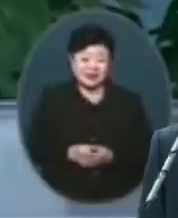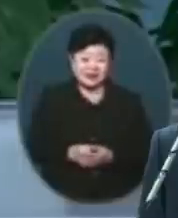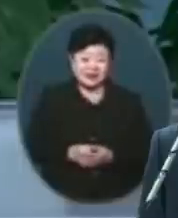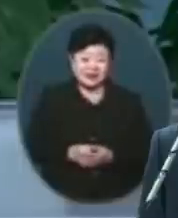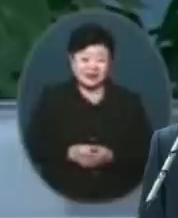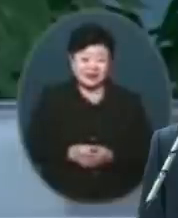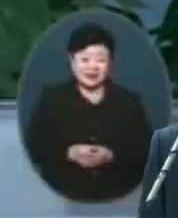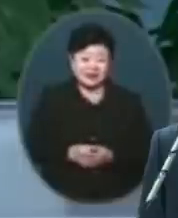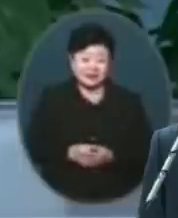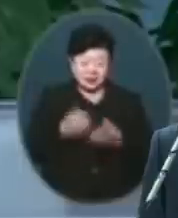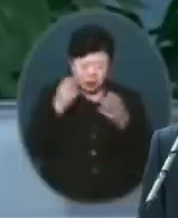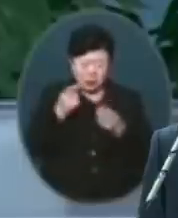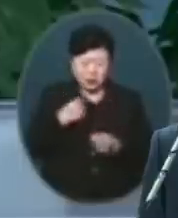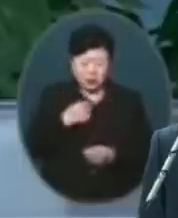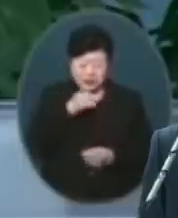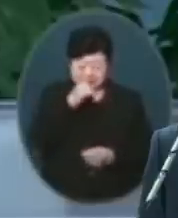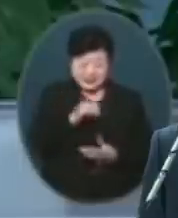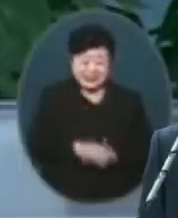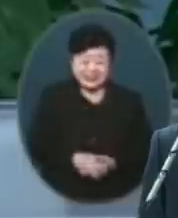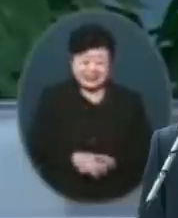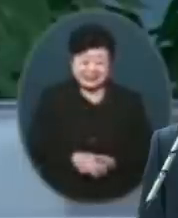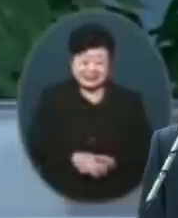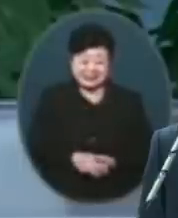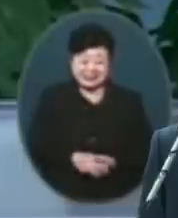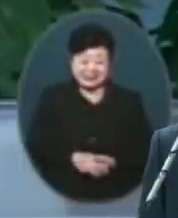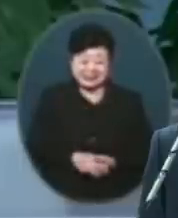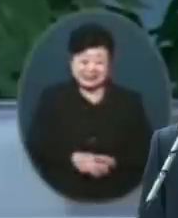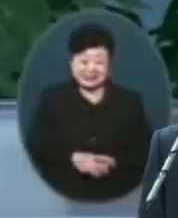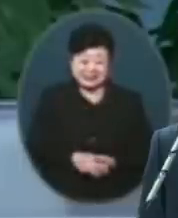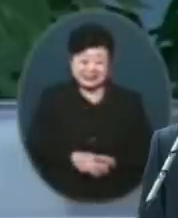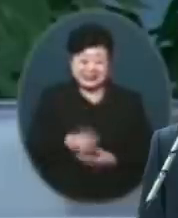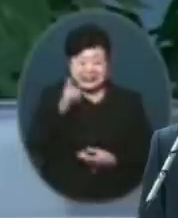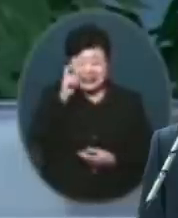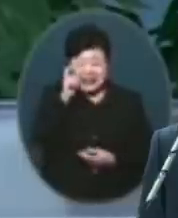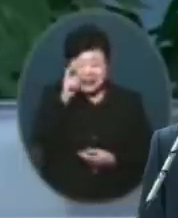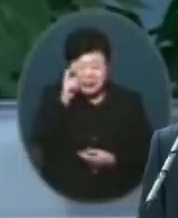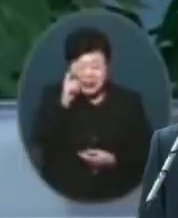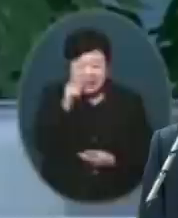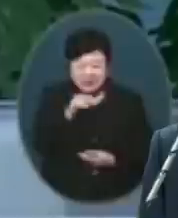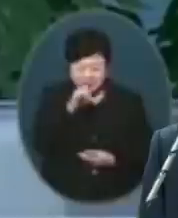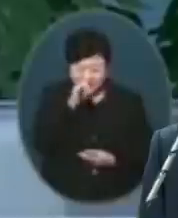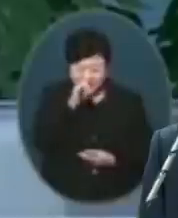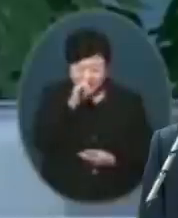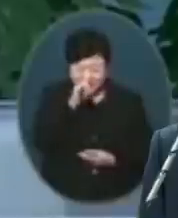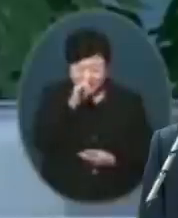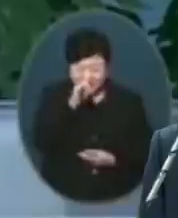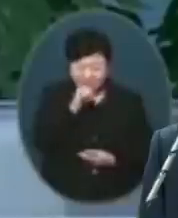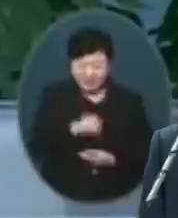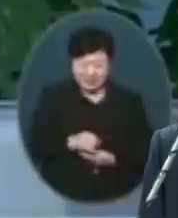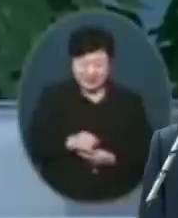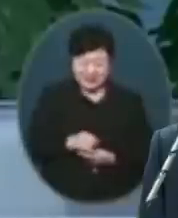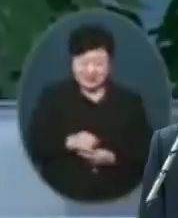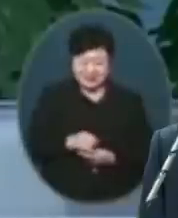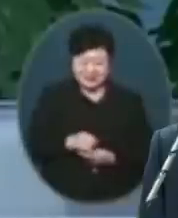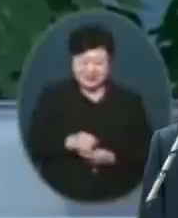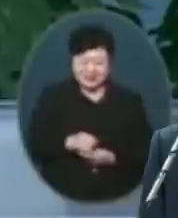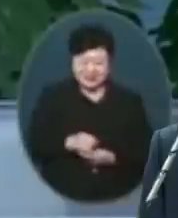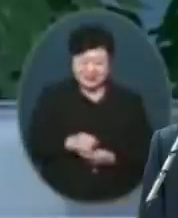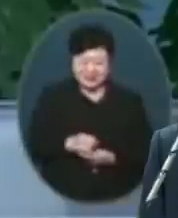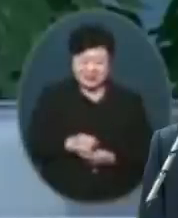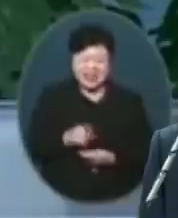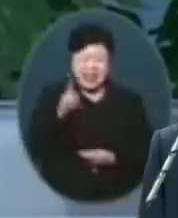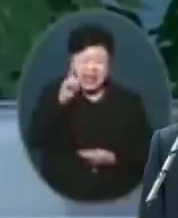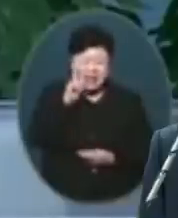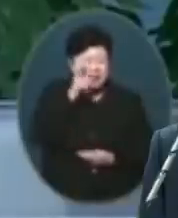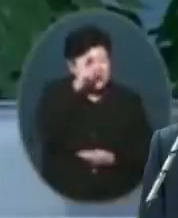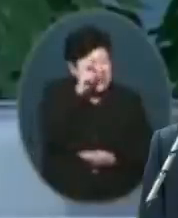해외여행 가면 고통스럽고 시작이 없습니다. 그게 사진기를 붙여놓아서 모조리 전부 사진사가 되어서 사진 찍자고